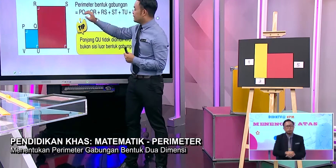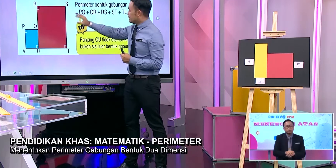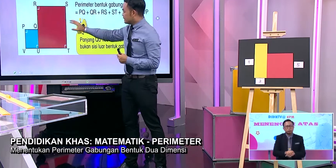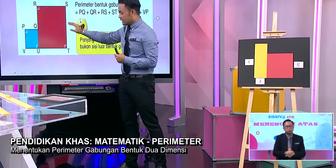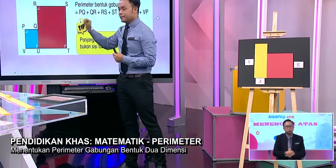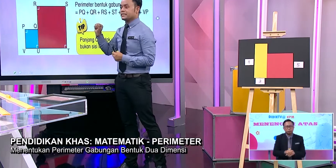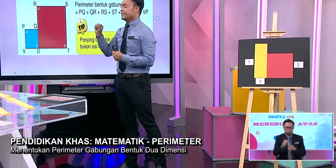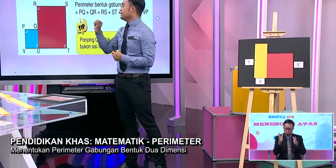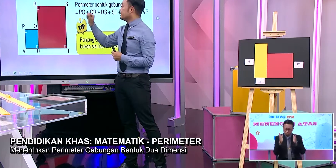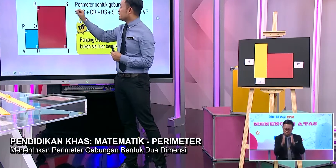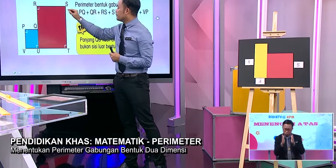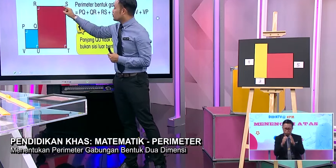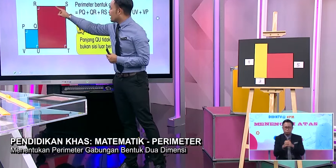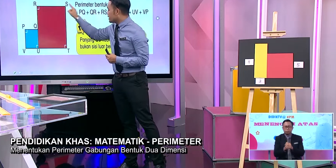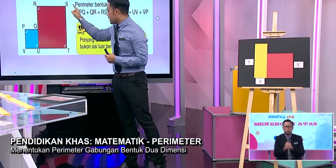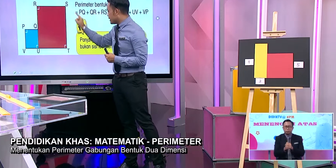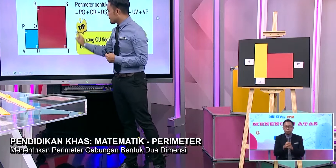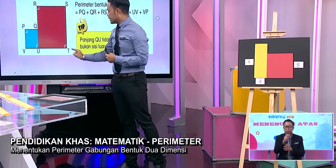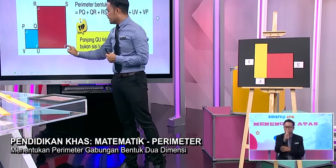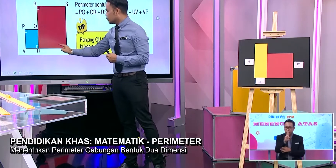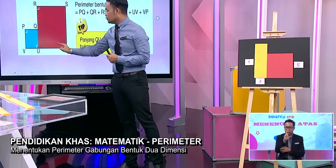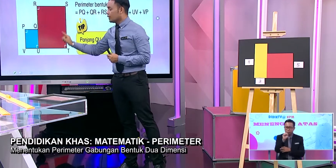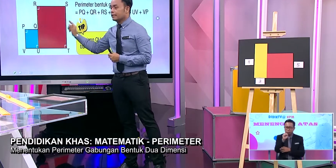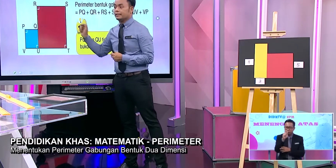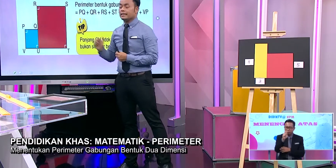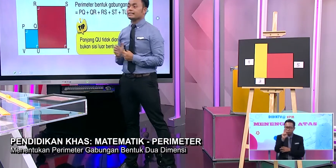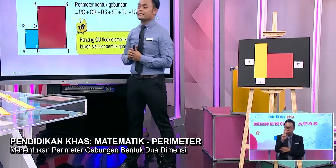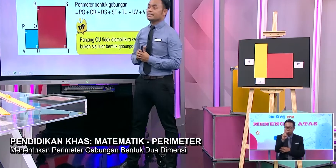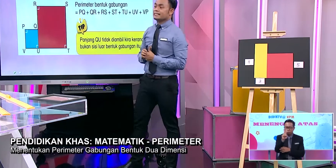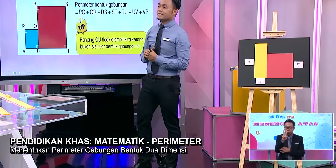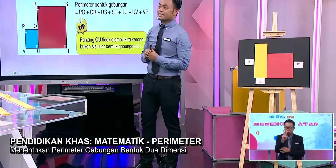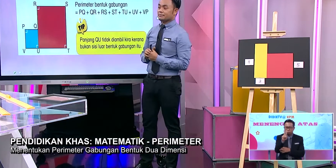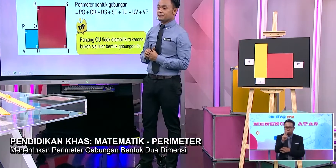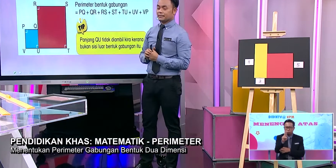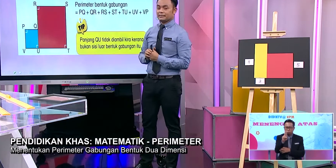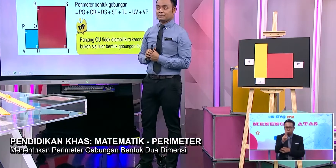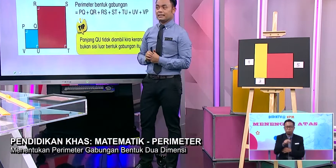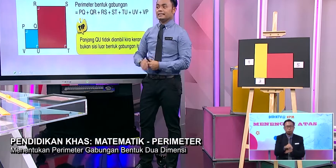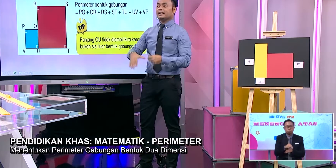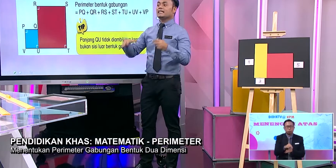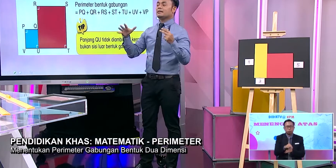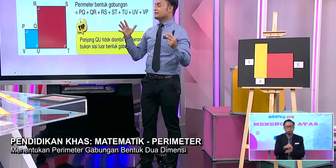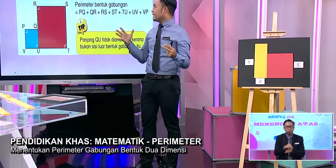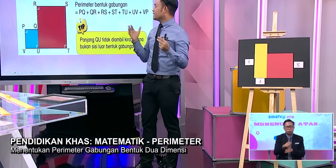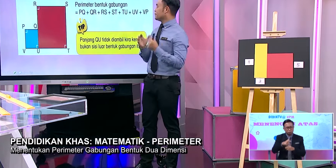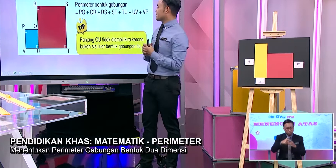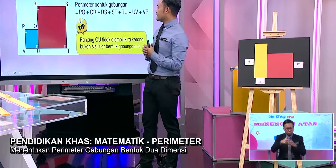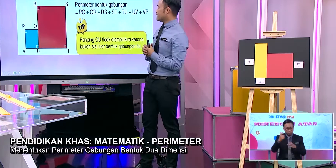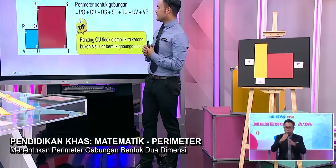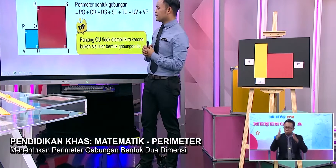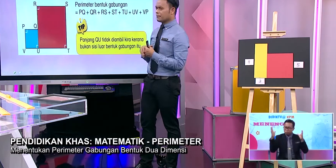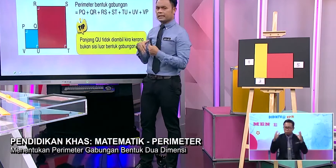Pak yang lebih kecil-kecil dan berdoa stu adalah bentuk segiempat tepat yang lebih besar